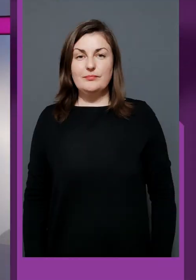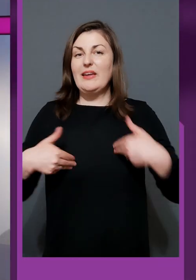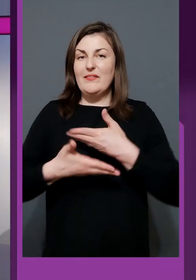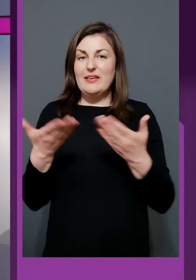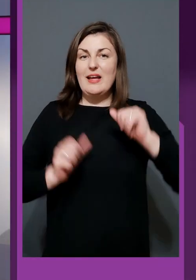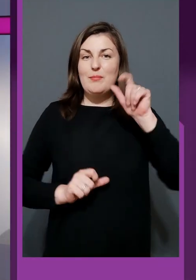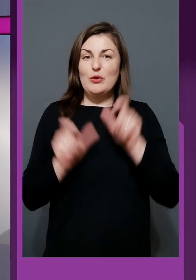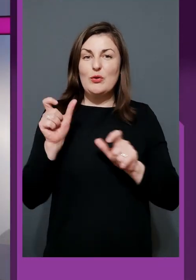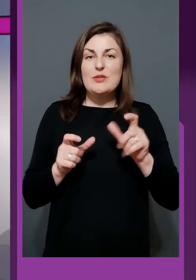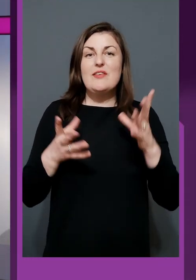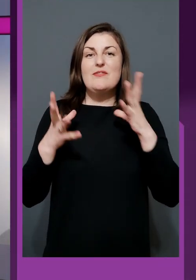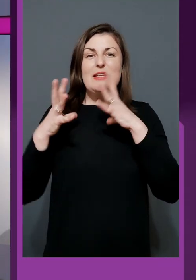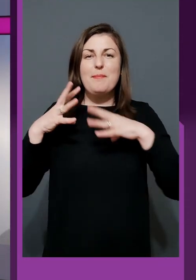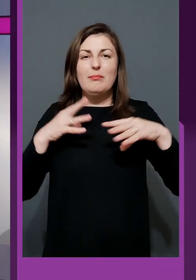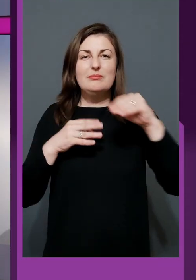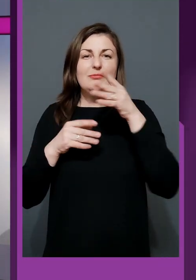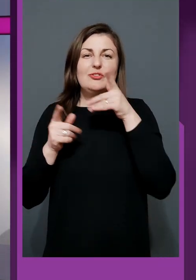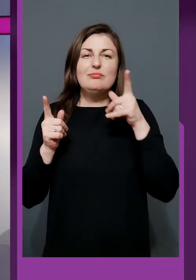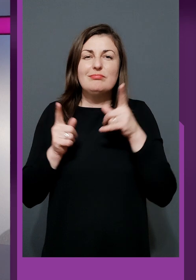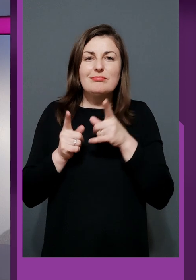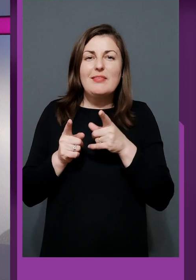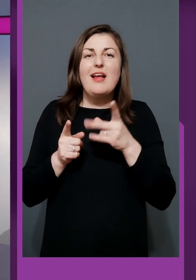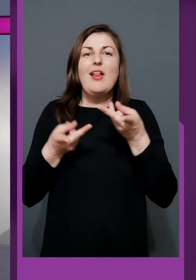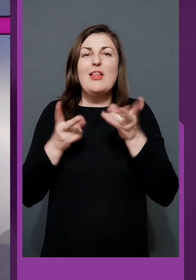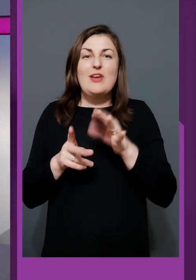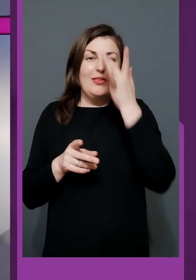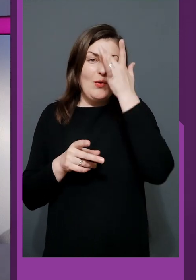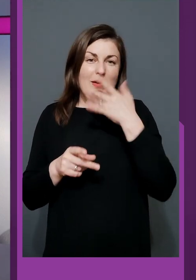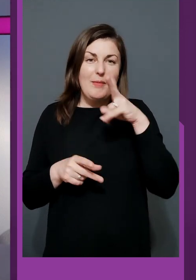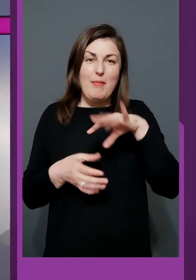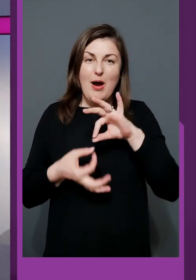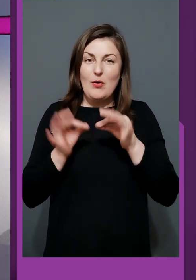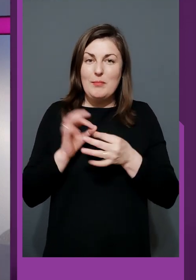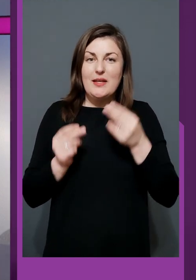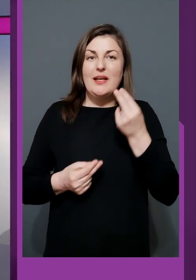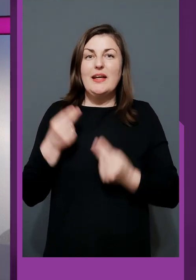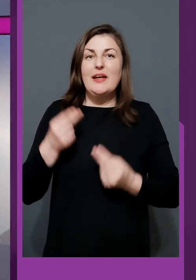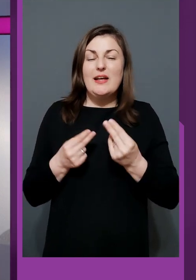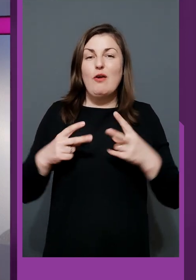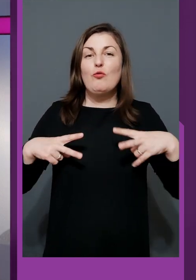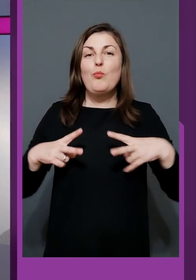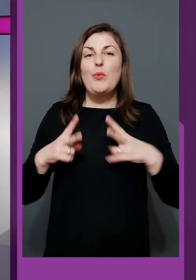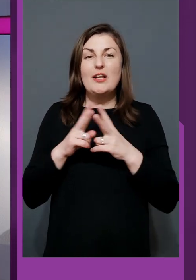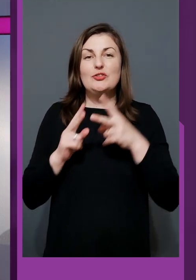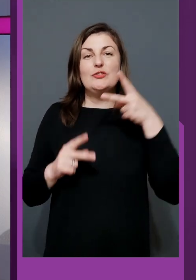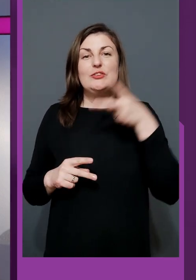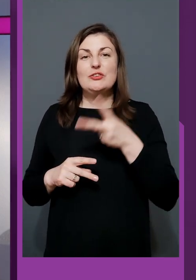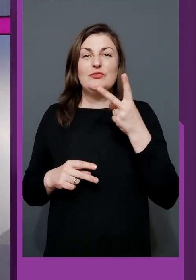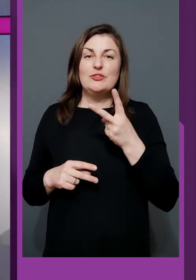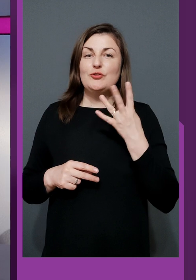вітаємо друзі все менше і менше часу лишається до літніх паралімпійських ігор у Парижі